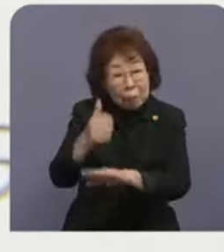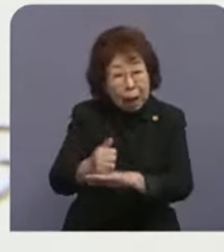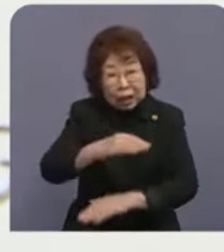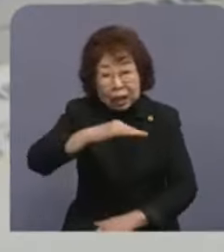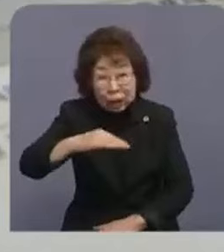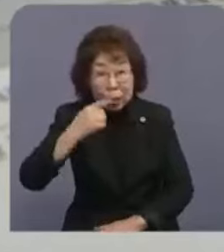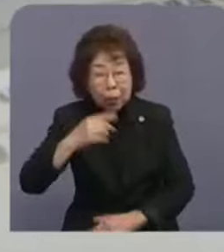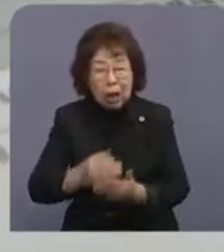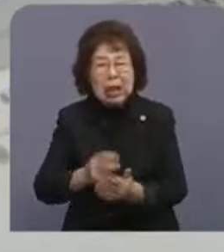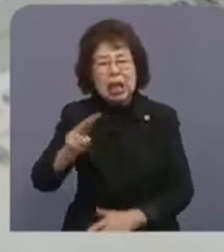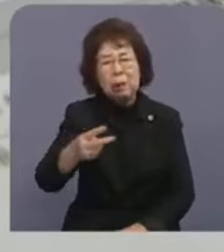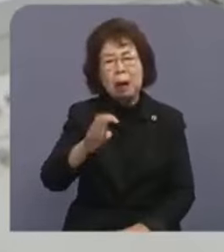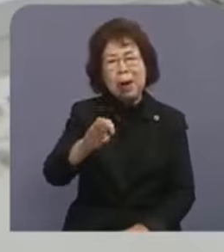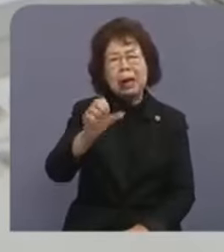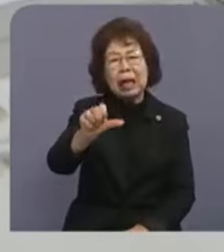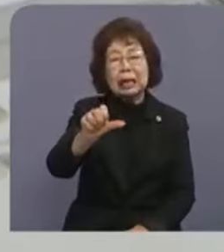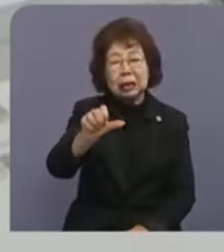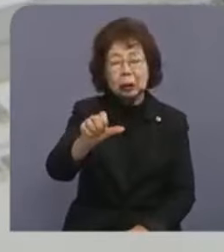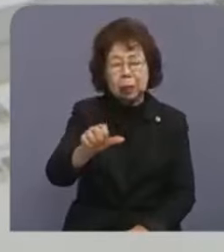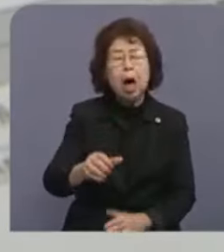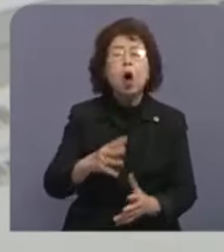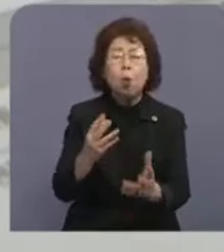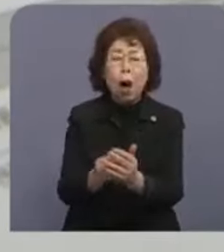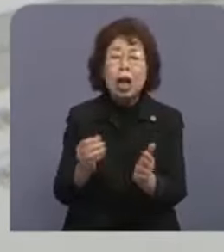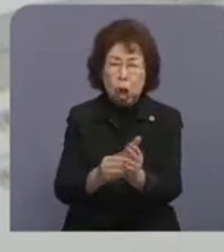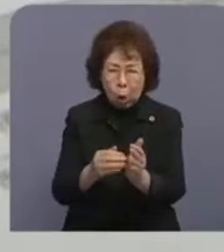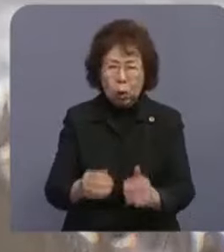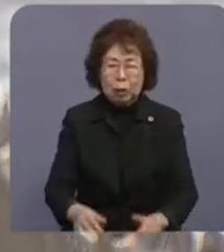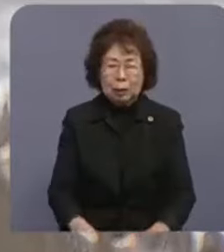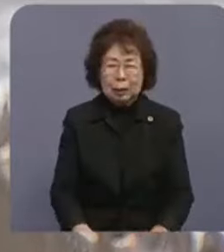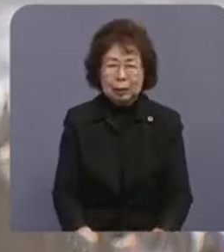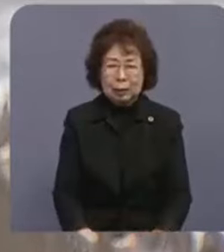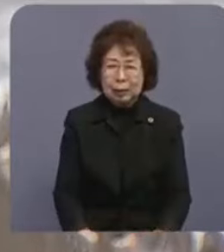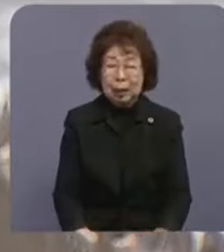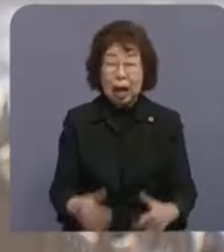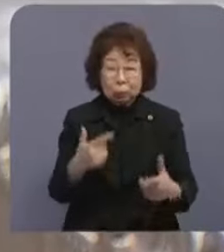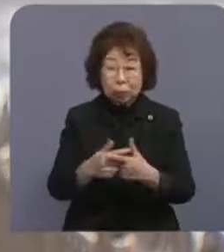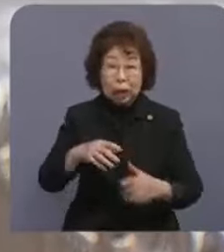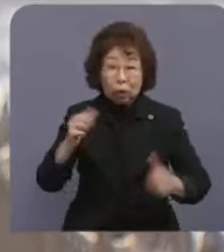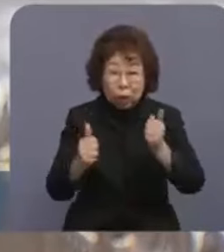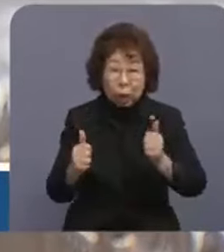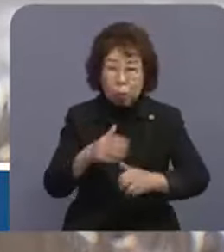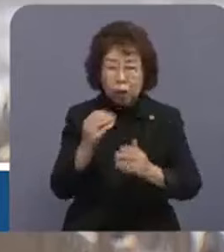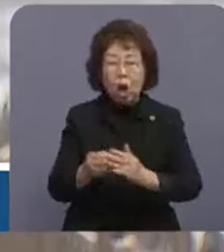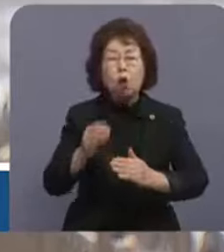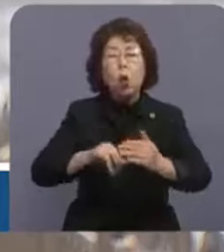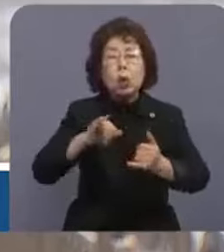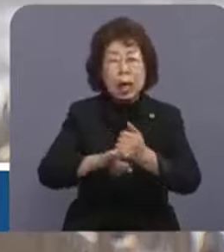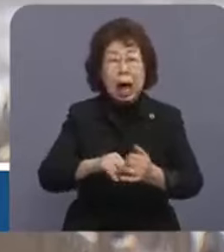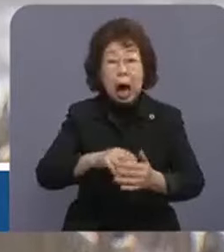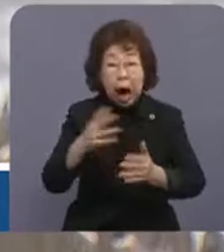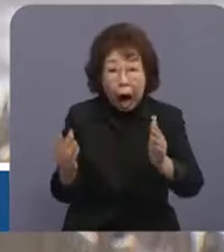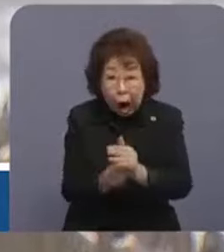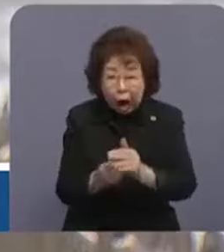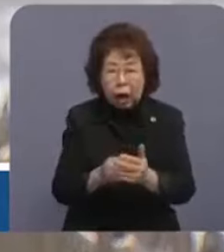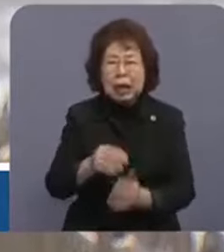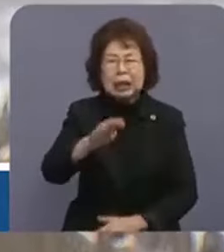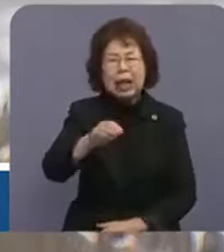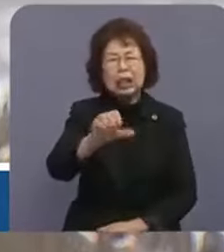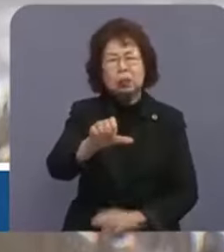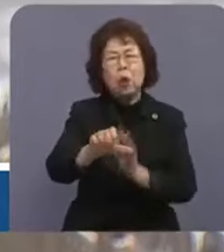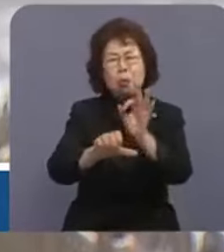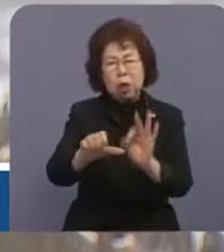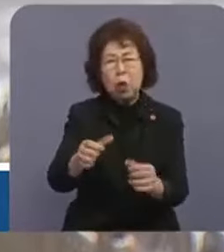기준으로 245건만 완료됐습니다. 부산 국회의원들의 공약 완료율은